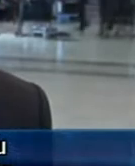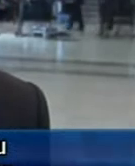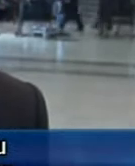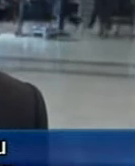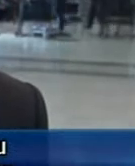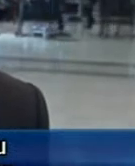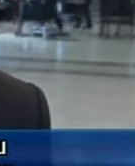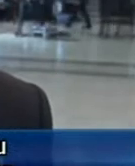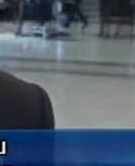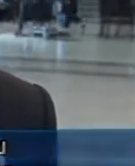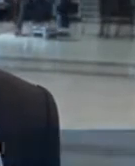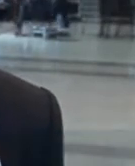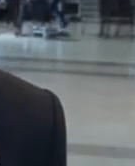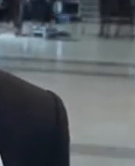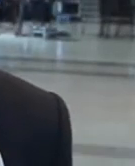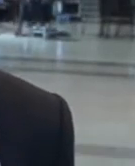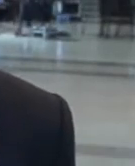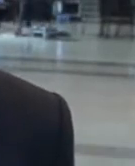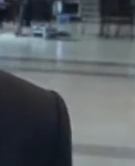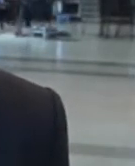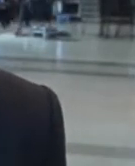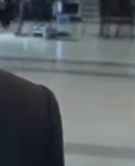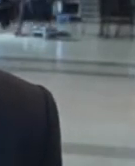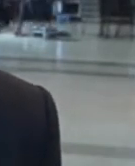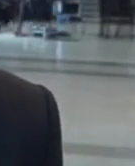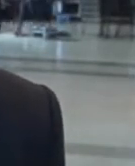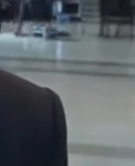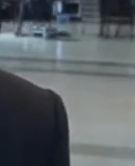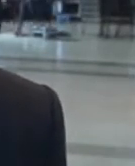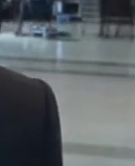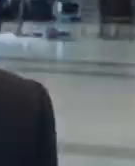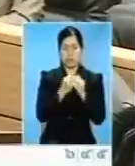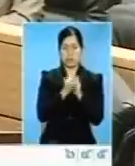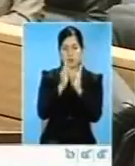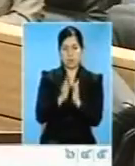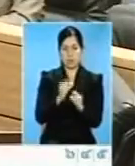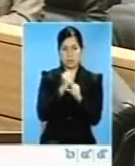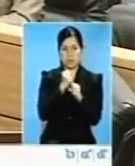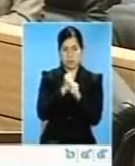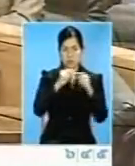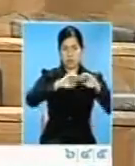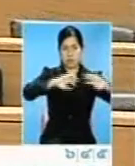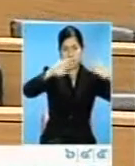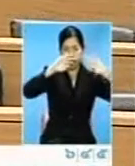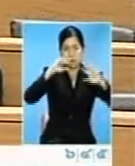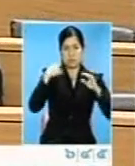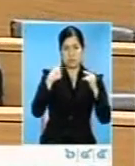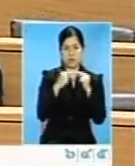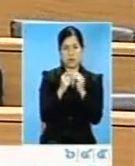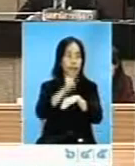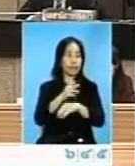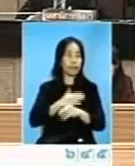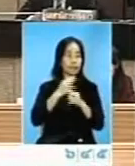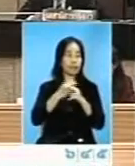ฉินเพื่อให้สภาระงับการแก้ไขรัฐธรรมนูญมาตรานี้ไว้ก่อนจนกว่าศาลจะพิจารณาเสร็จซึ่งเรื่